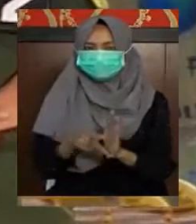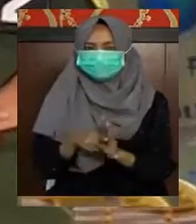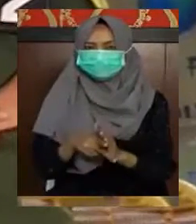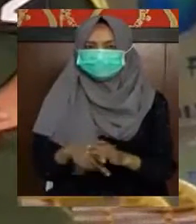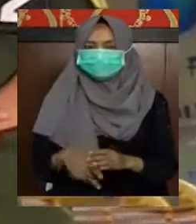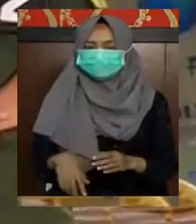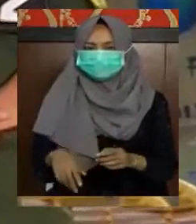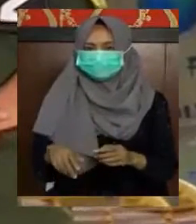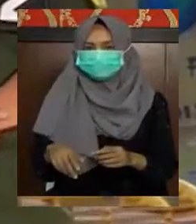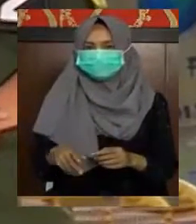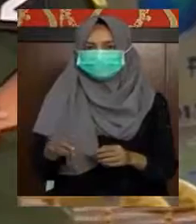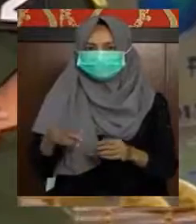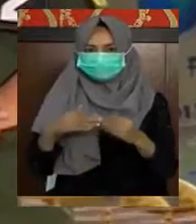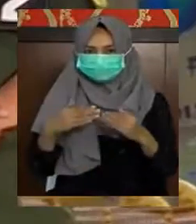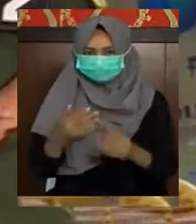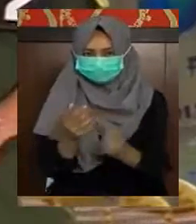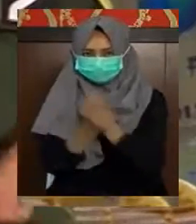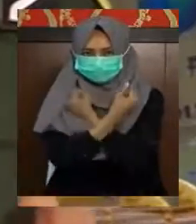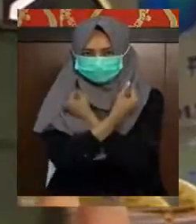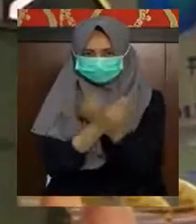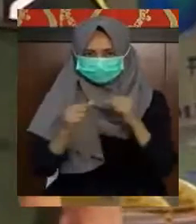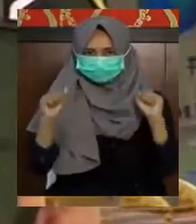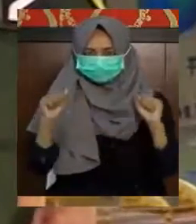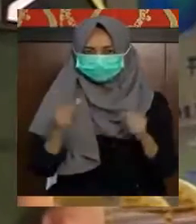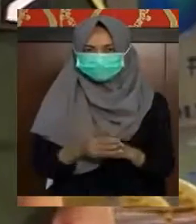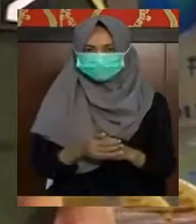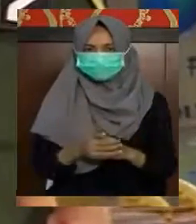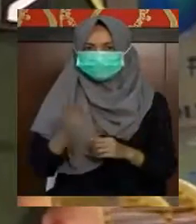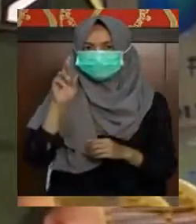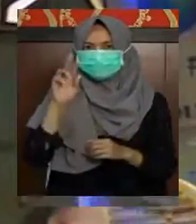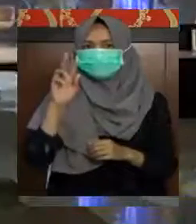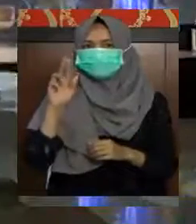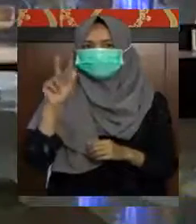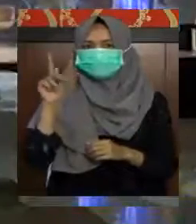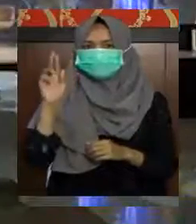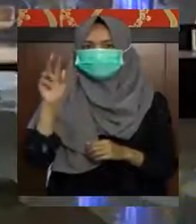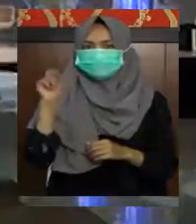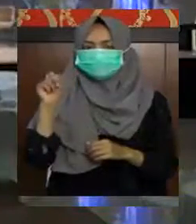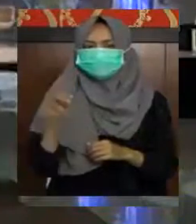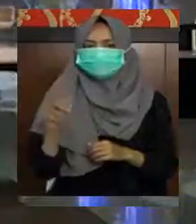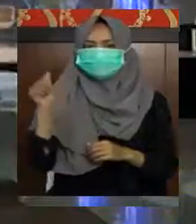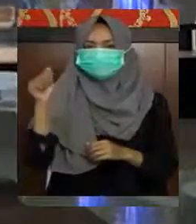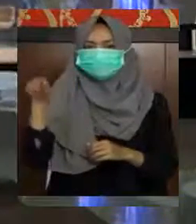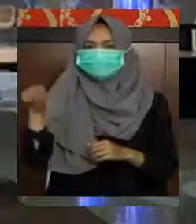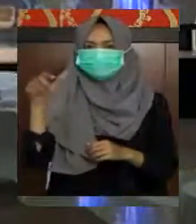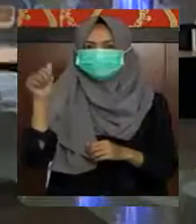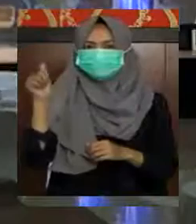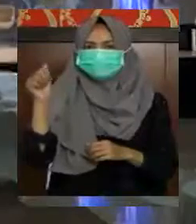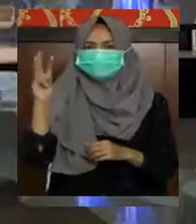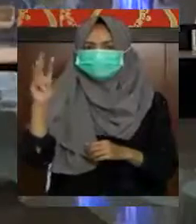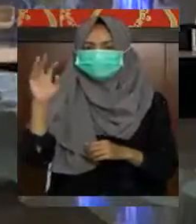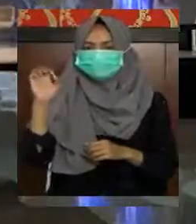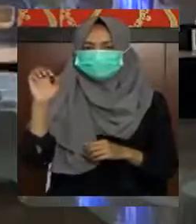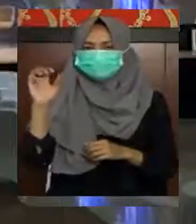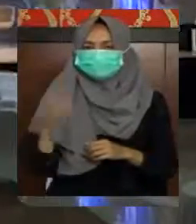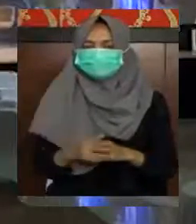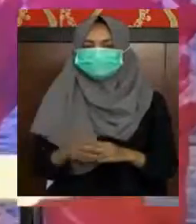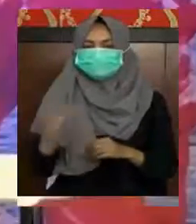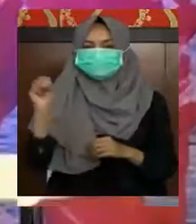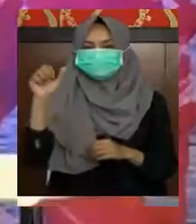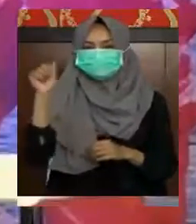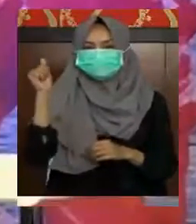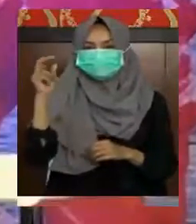rahasia, jujur dan adil. Mari kita jaga kekompakan, kita jaga kebersamaan, kita jaga kerukunan